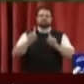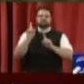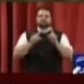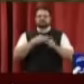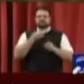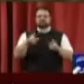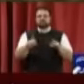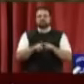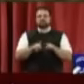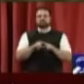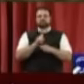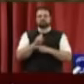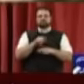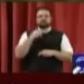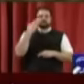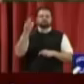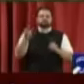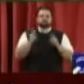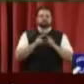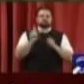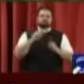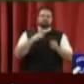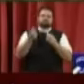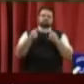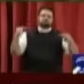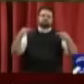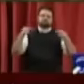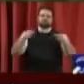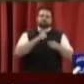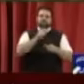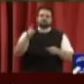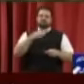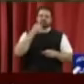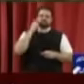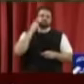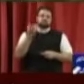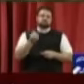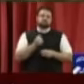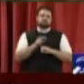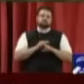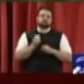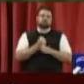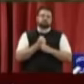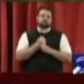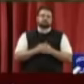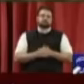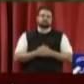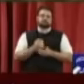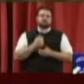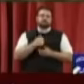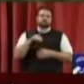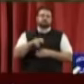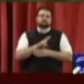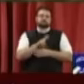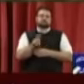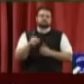lucru. Și atunci când te întâlnești, nu mai te contrazici, numai fiecare își spune, ce o experimenta, cum o făcut. eu așa am observat,